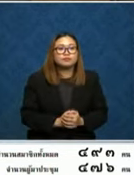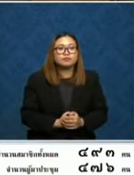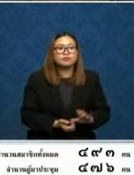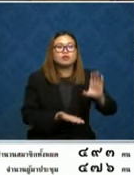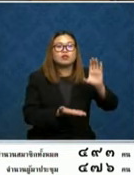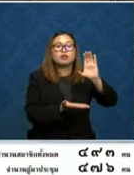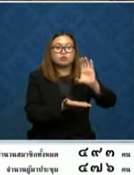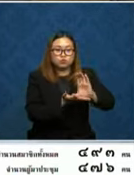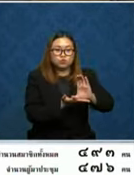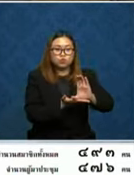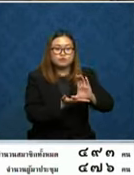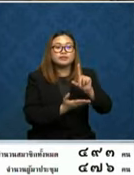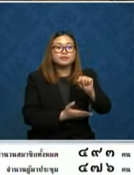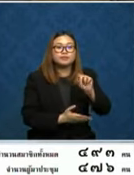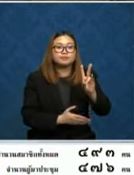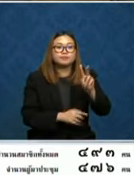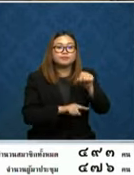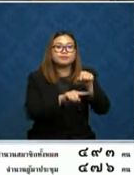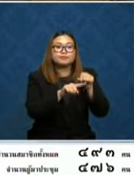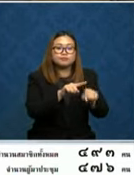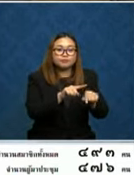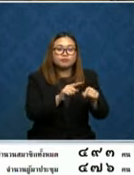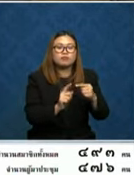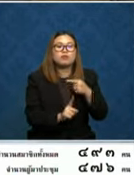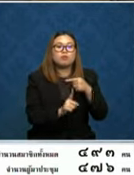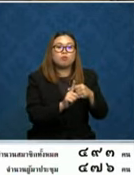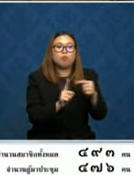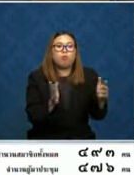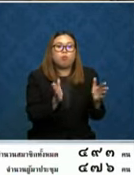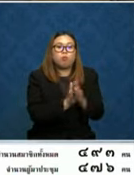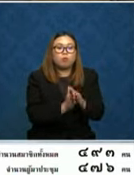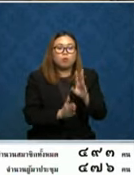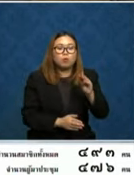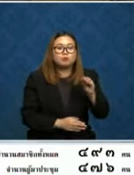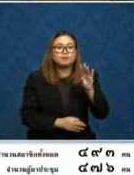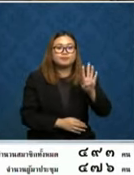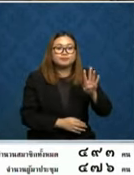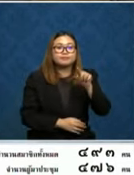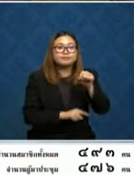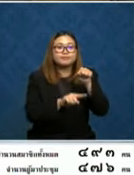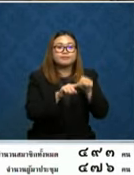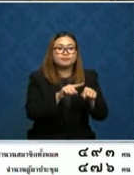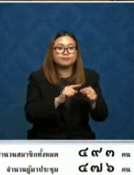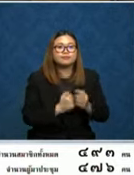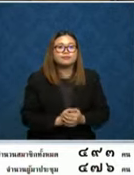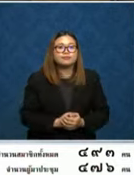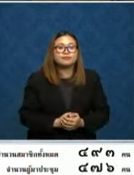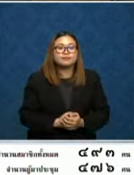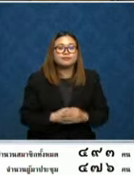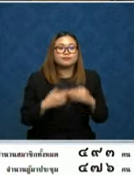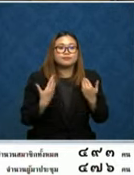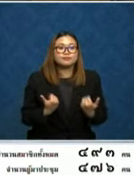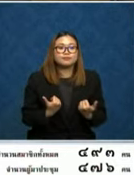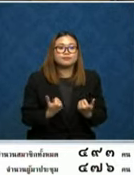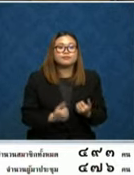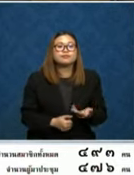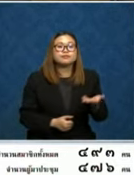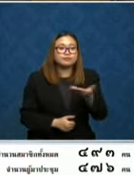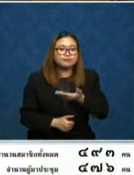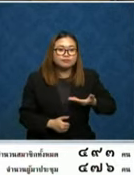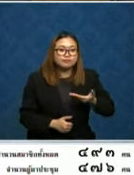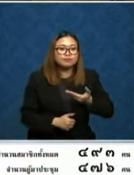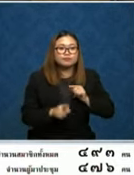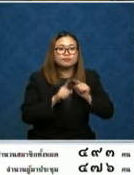าพอีก 17% สิริรวมนี่นะครับประมาณ 64% วันนี้นะครับขออภิปรายถึงง